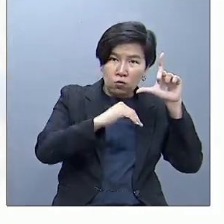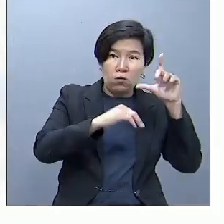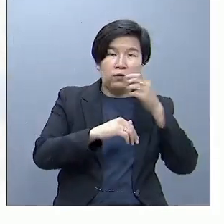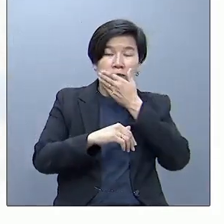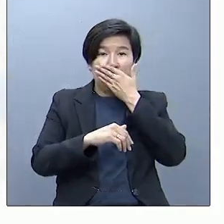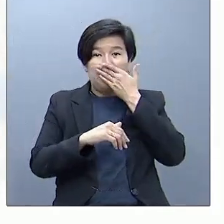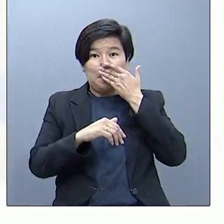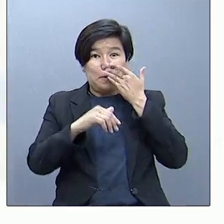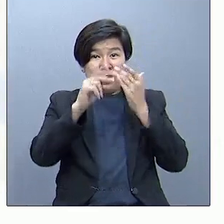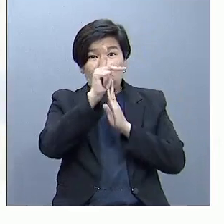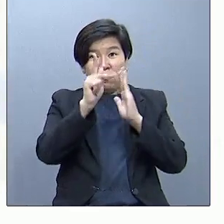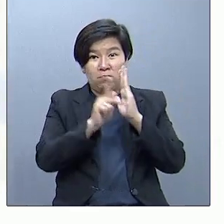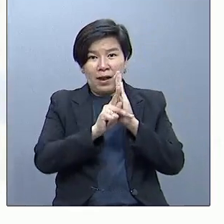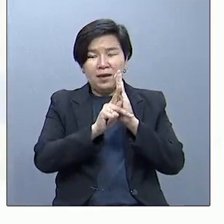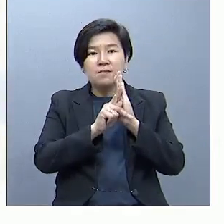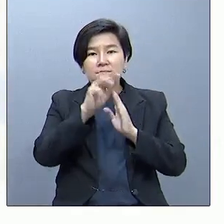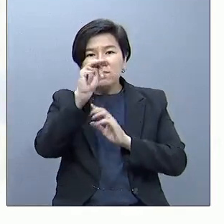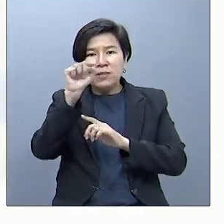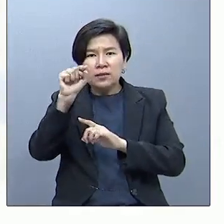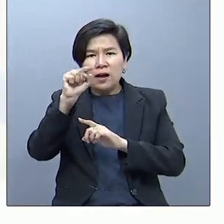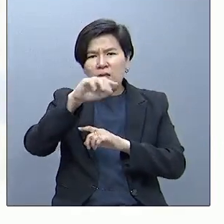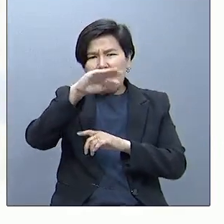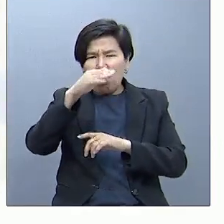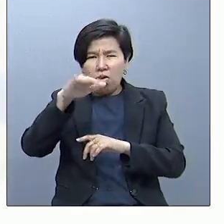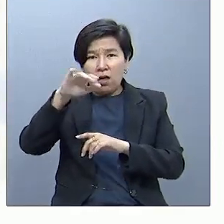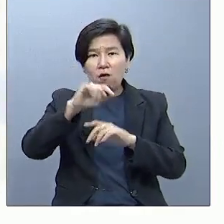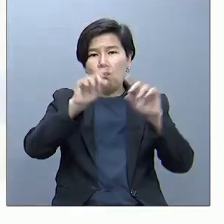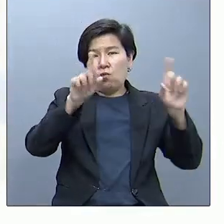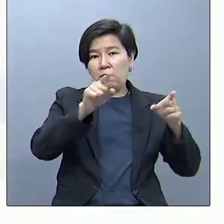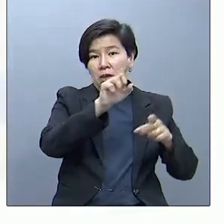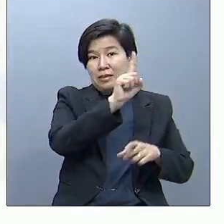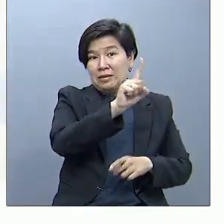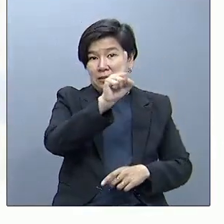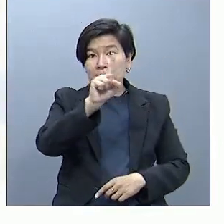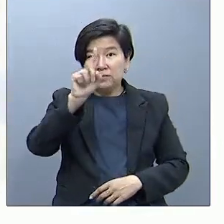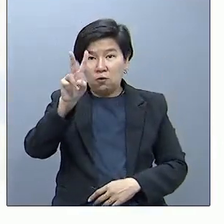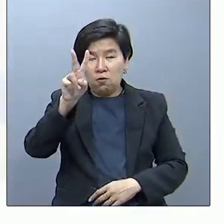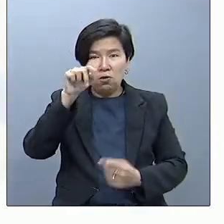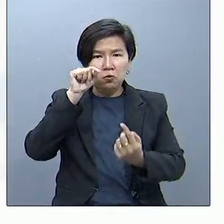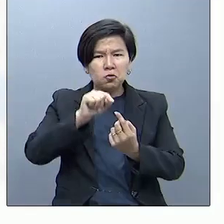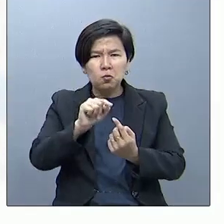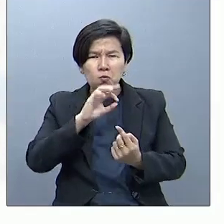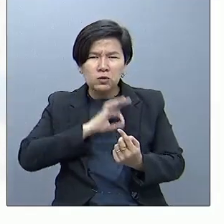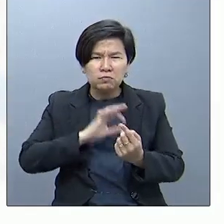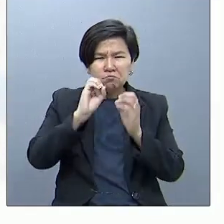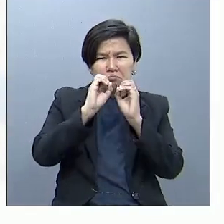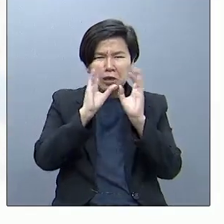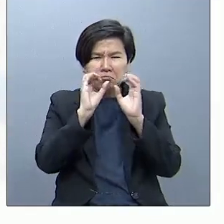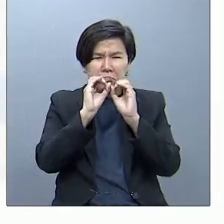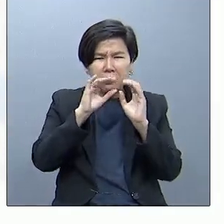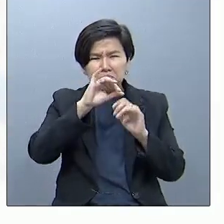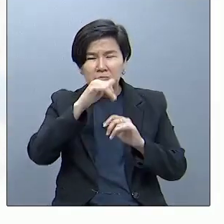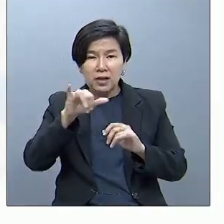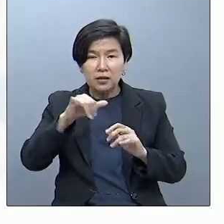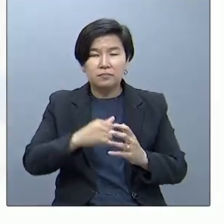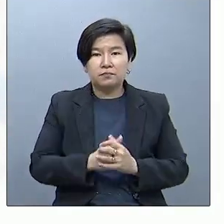ารณากฎหมายมาตราที่อ่อนไว้น่าจะวงเลบได้วามาตา 112 นละค่ะที่อาจจะยังไม่ชัดเจน่แ่นอนนี่อาจะเป็